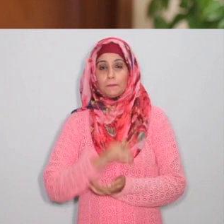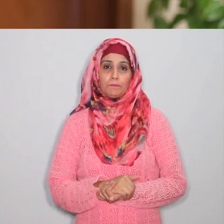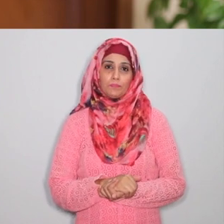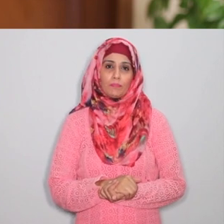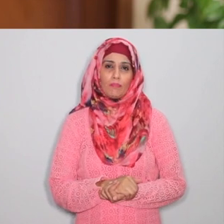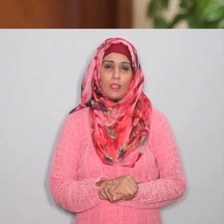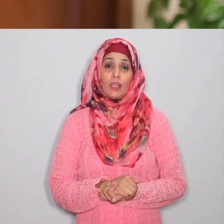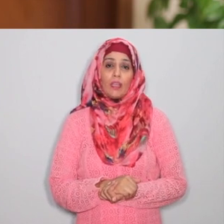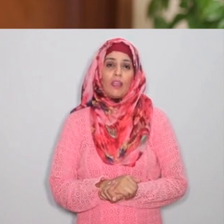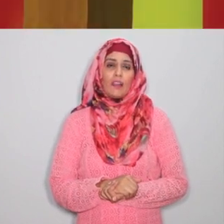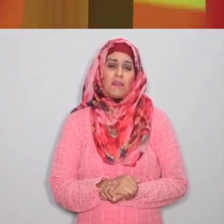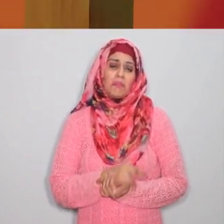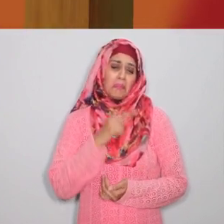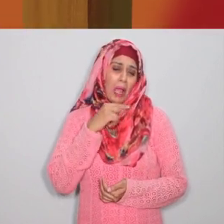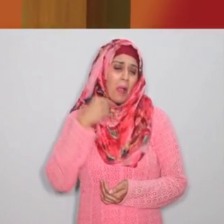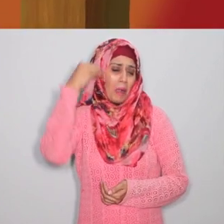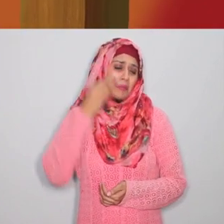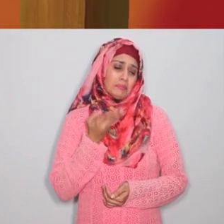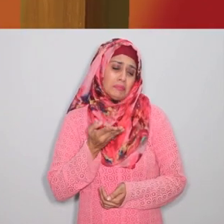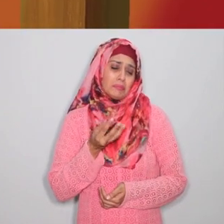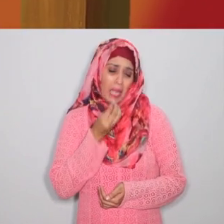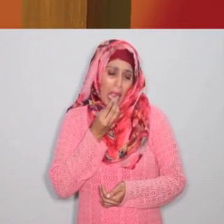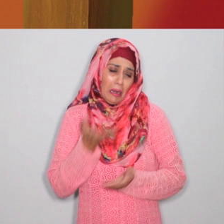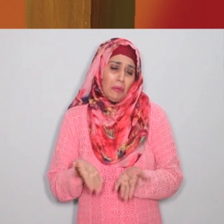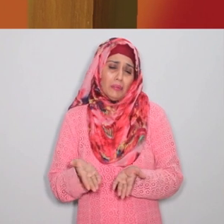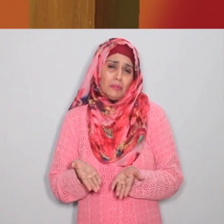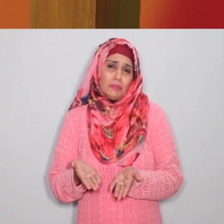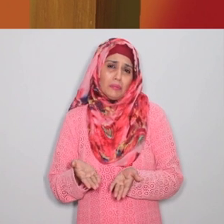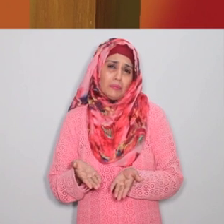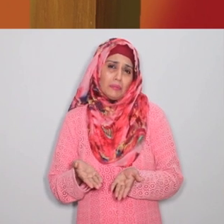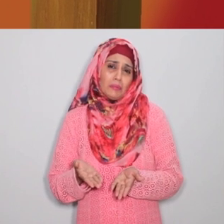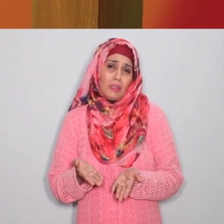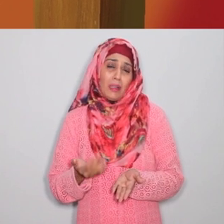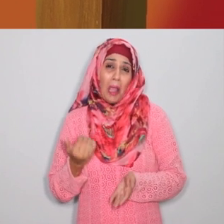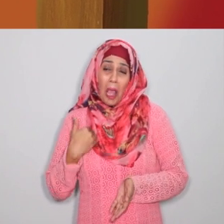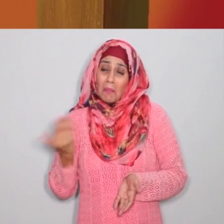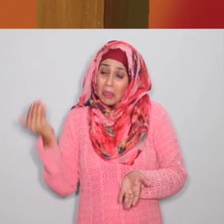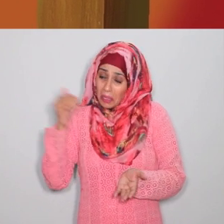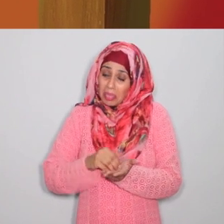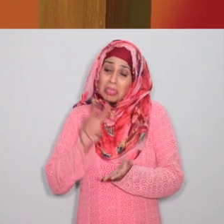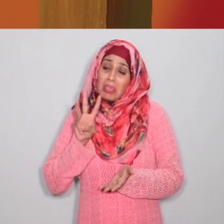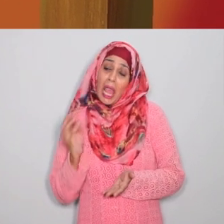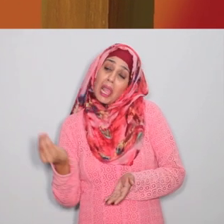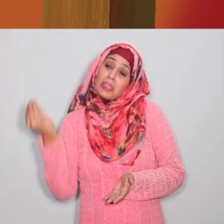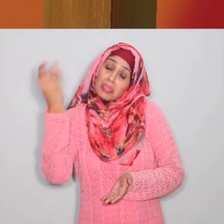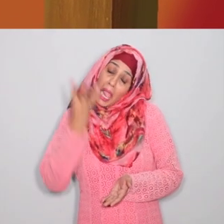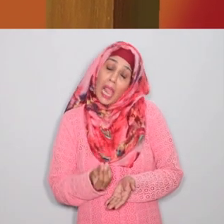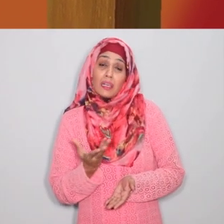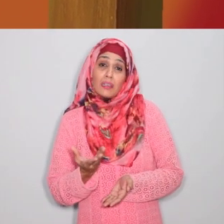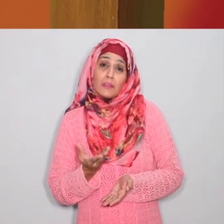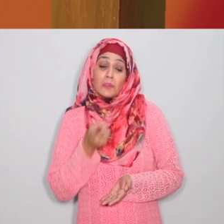लोधी इतनी किट्टू खोलो हमें हुए तीन दिन हो गए हैं